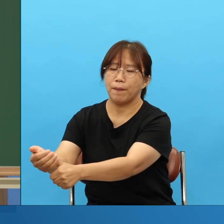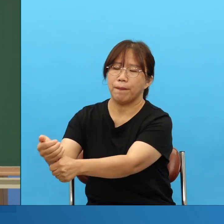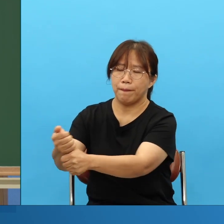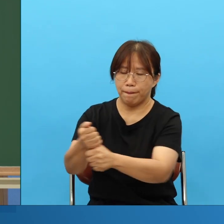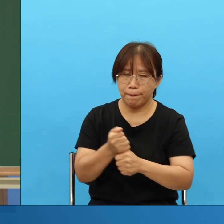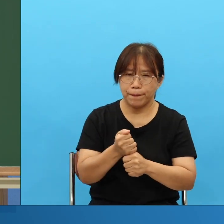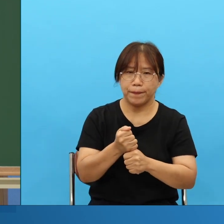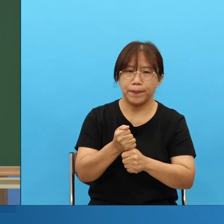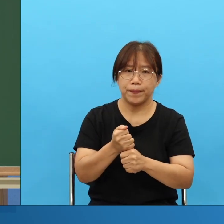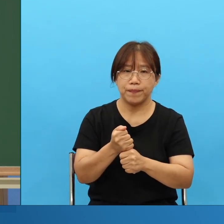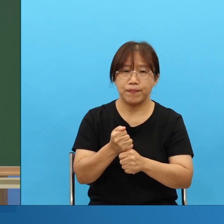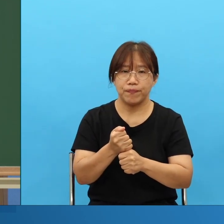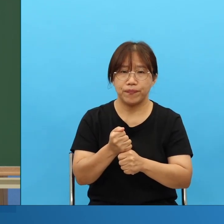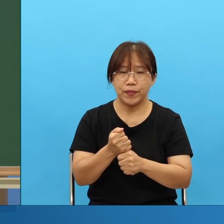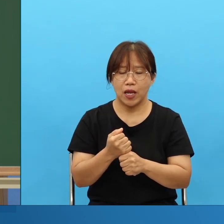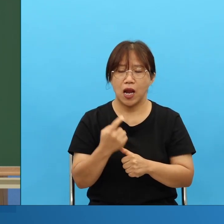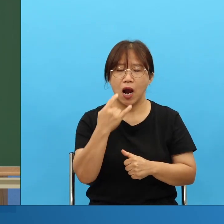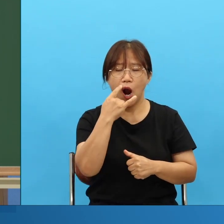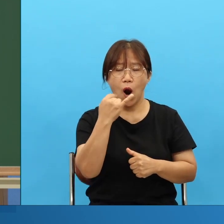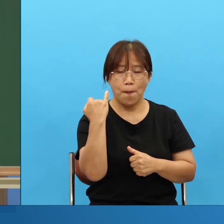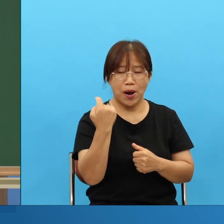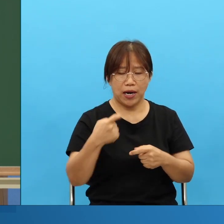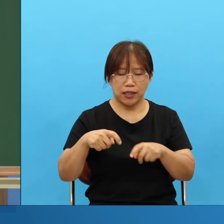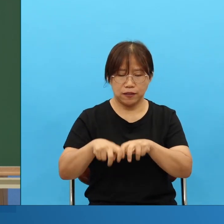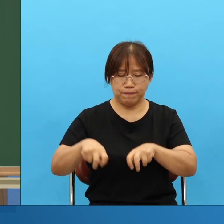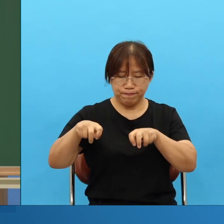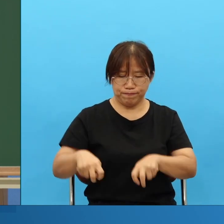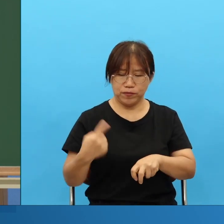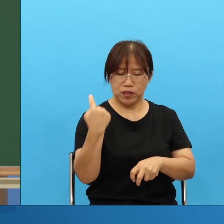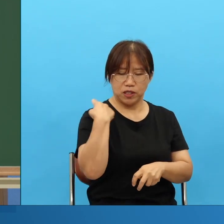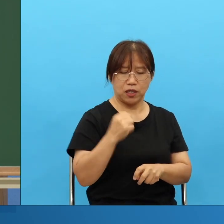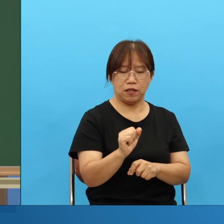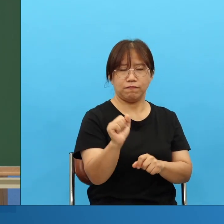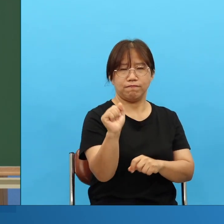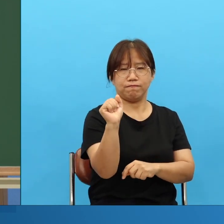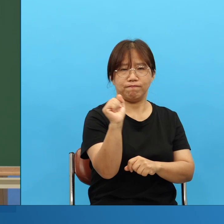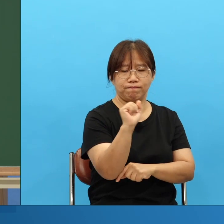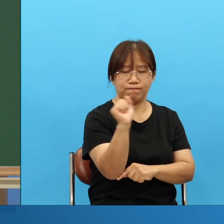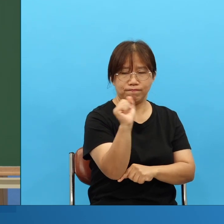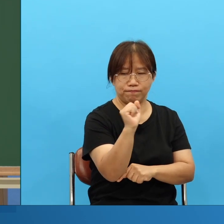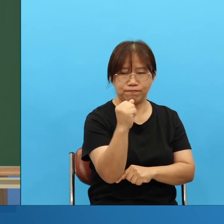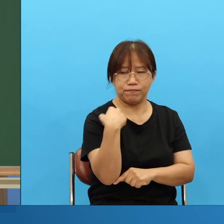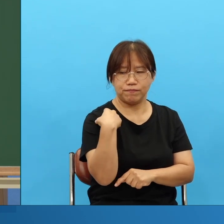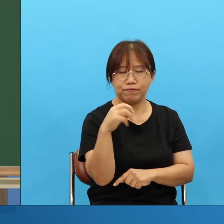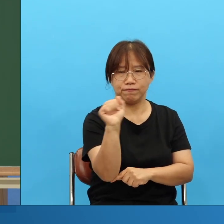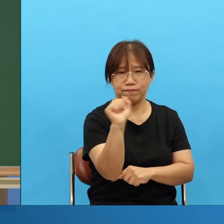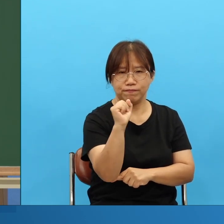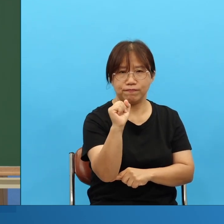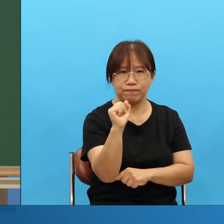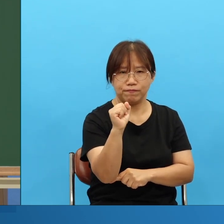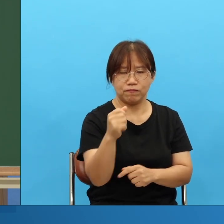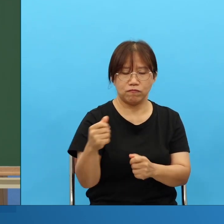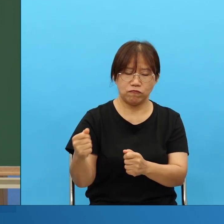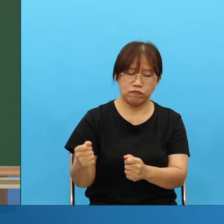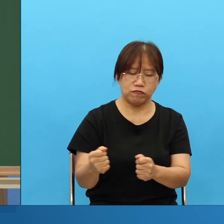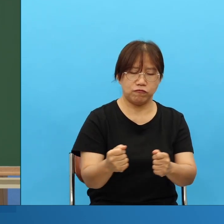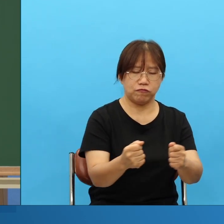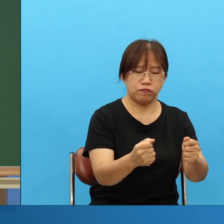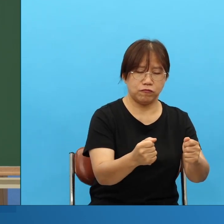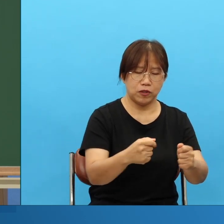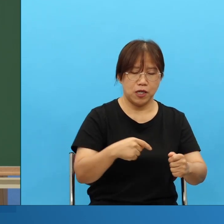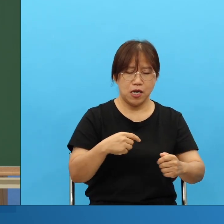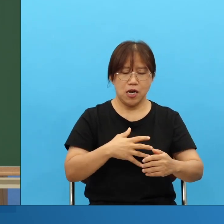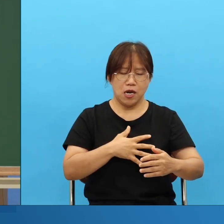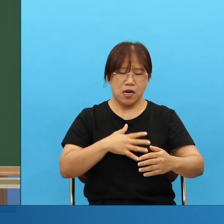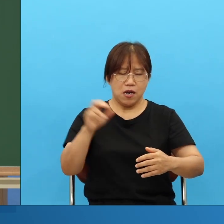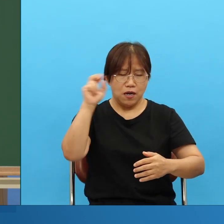입원시키려고. 엄마 뒷자리하고 이 친구하고 뒷자리 태어났는데 뭐 운전하고 가는데 막 이제 정신이 또 막 불안한가 봐.